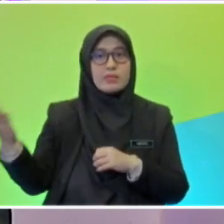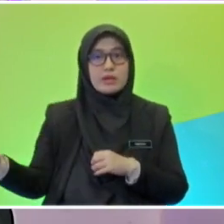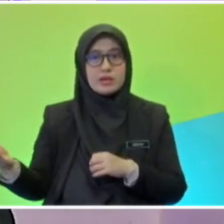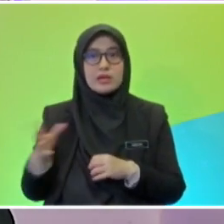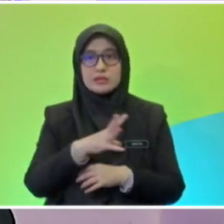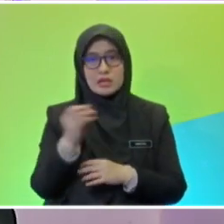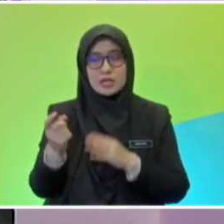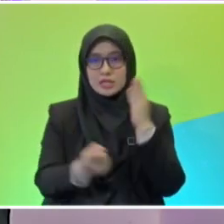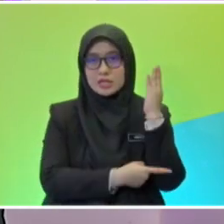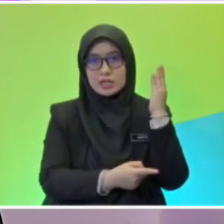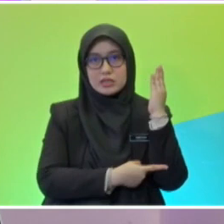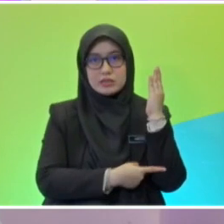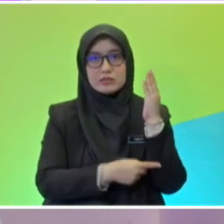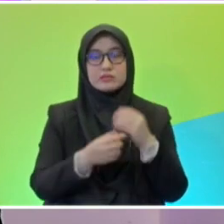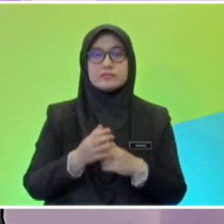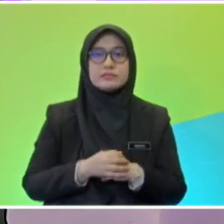tempatan kembali